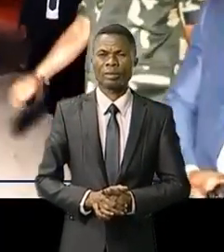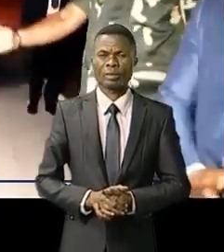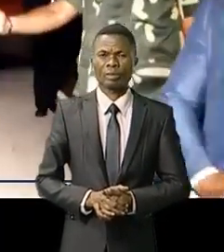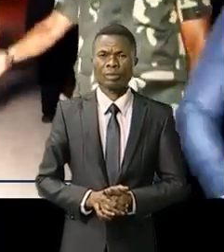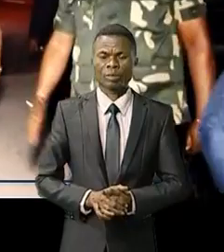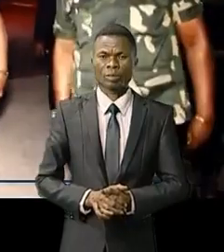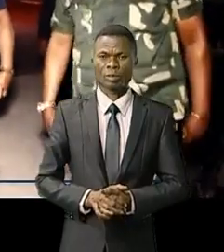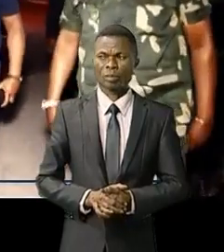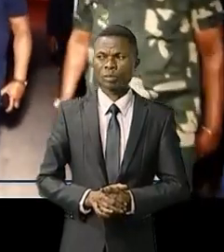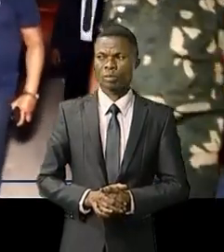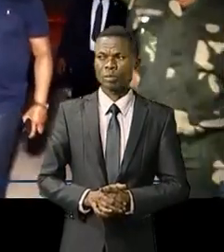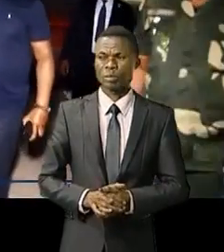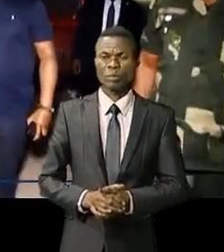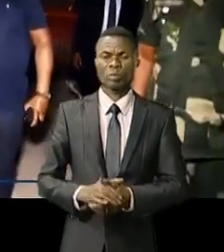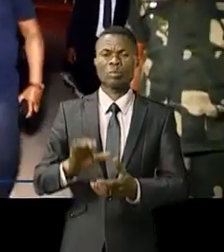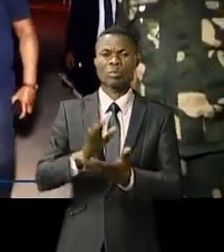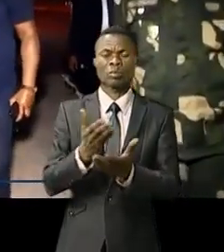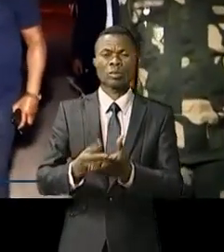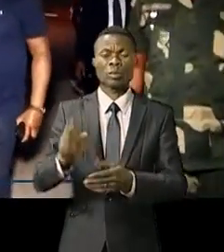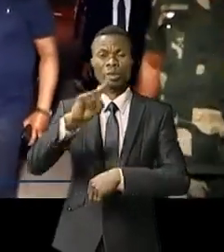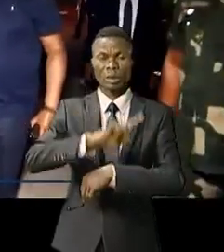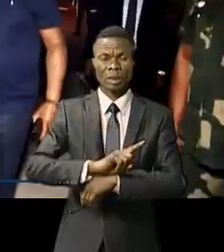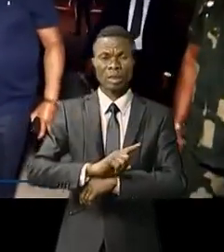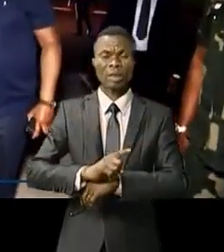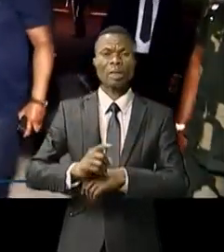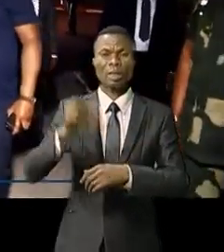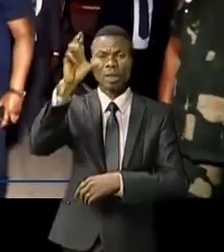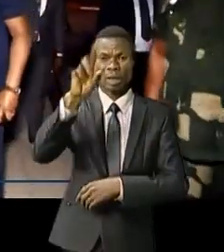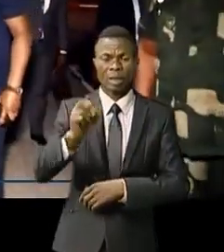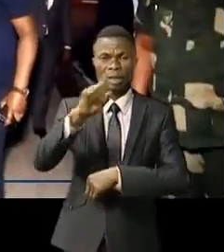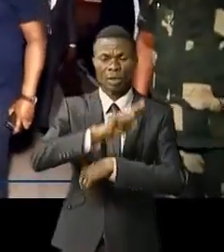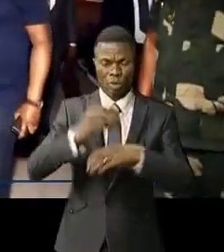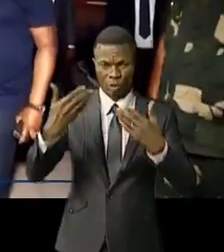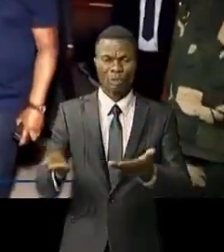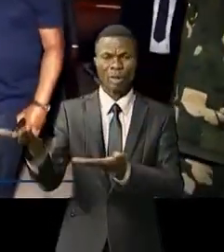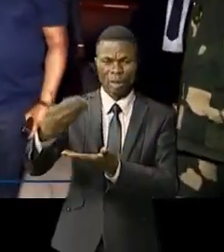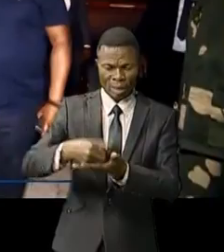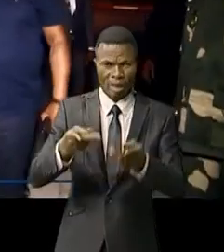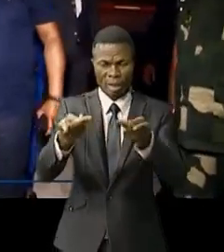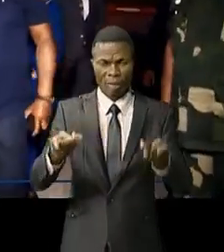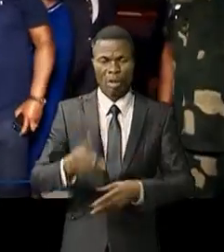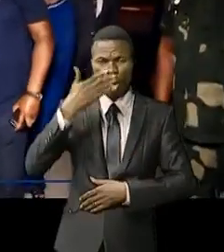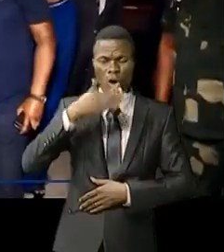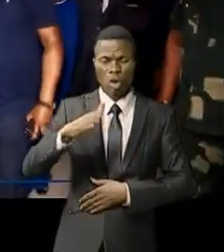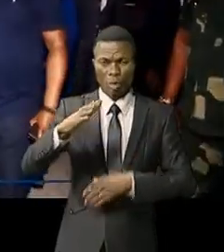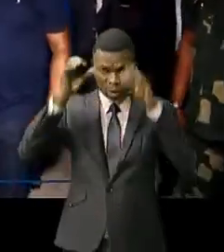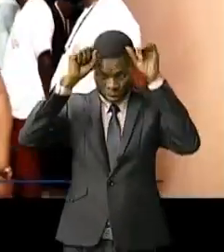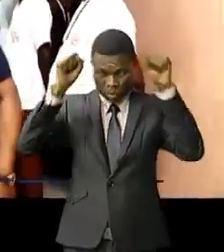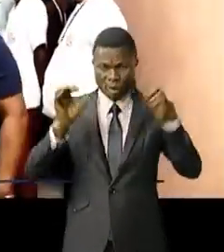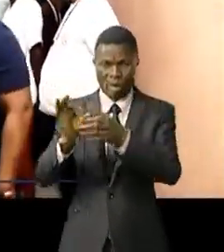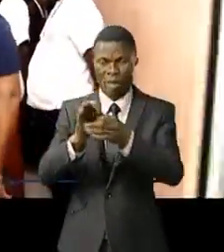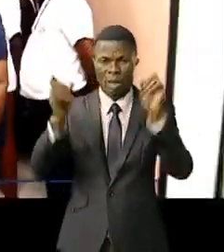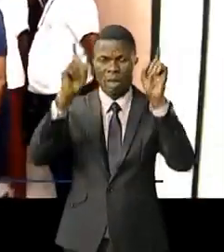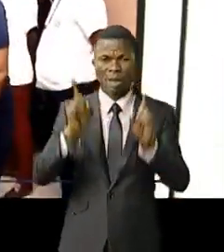La trentaine de jours d'intervalle consommés, le couple présidentiel est revenu sur le même site de la clinique présidentielle de l'Union africaine